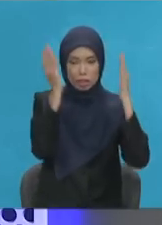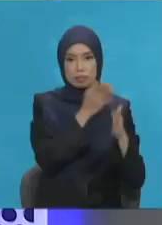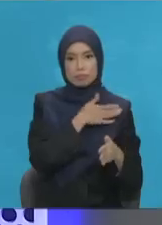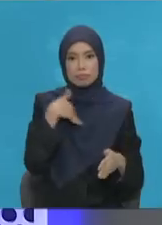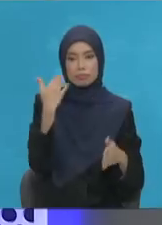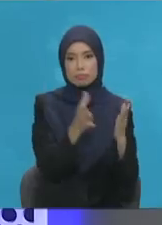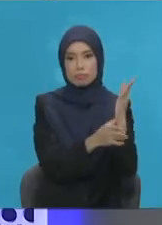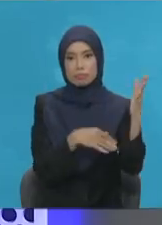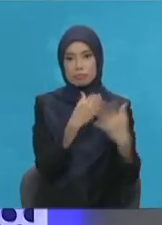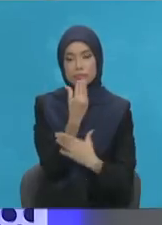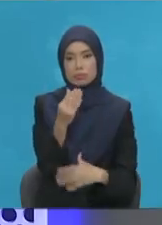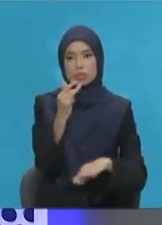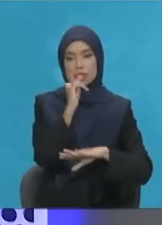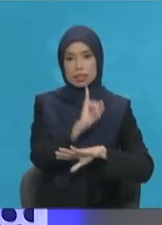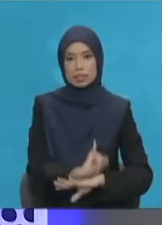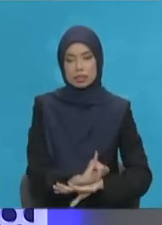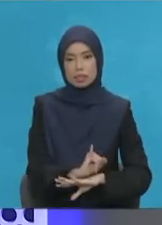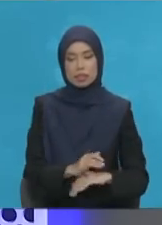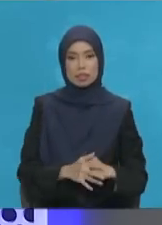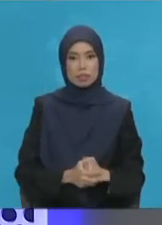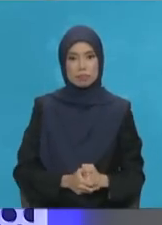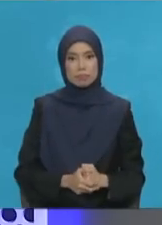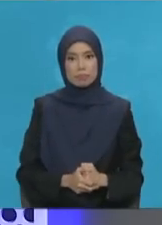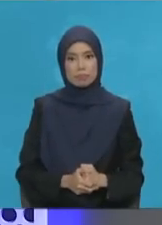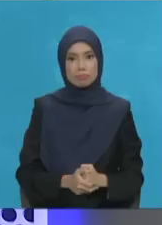4 Juli yang teramat mulia